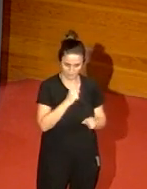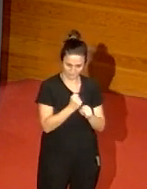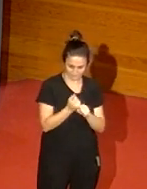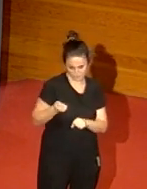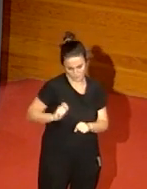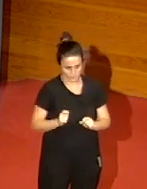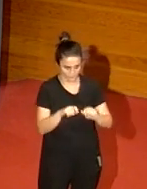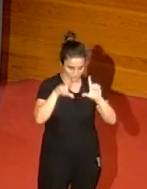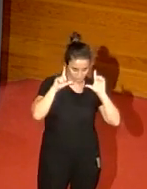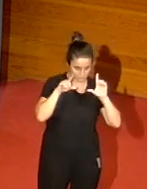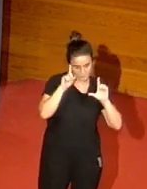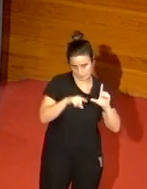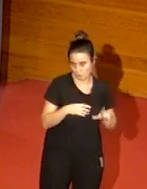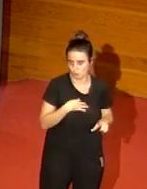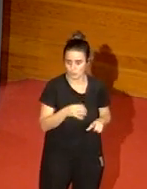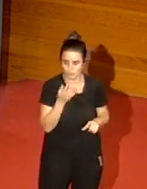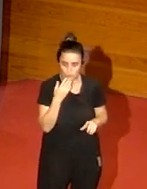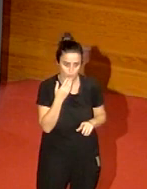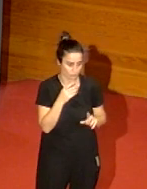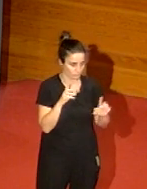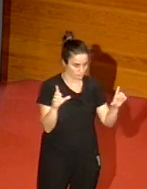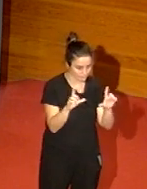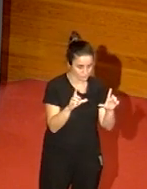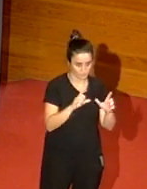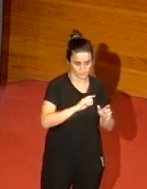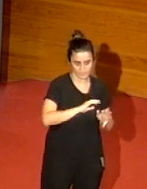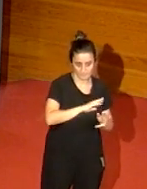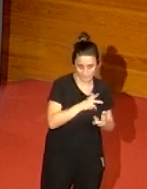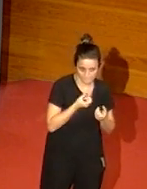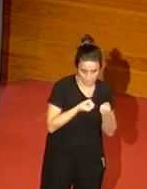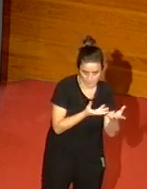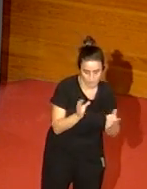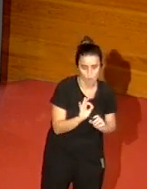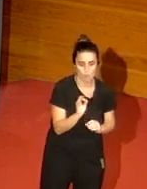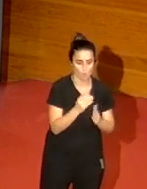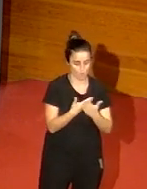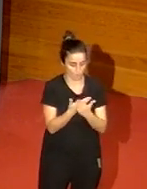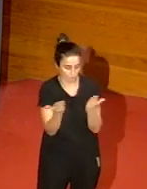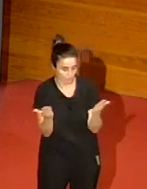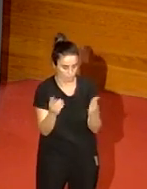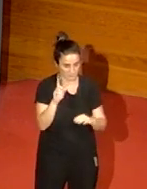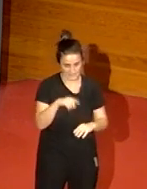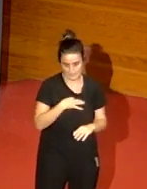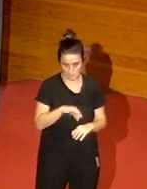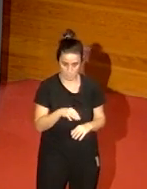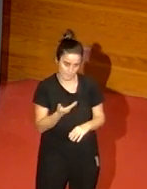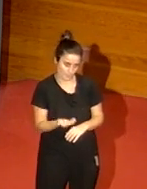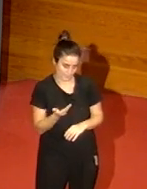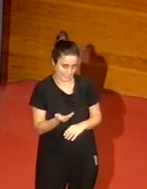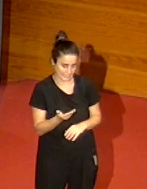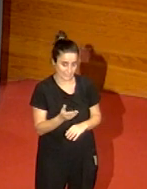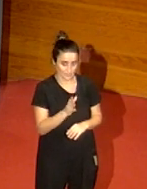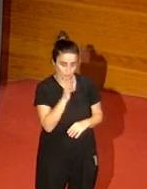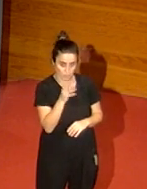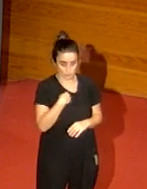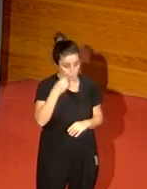telebista informatibo baten edo egunkari azal batetik haratago, ez? Eta uste dut hori oso